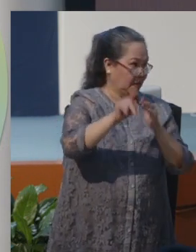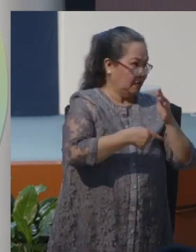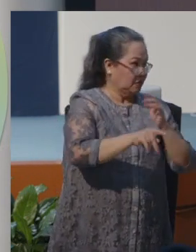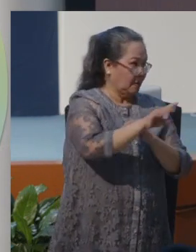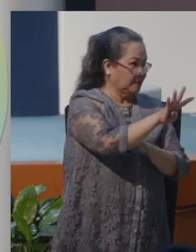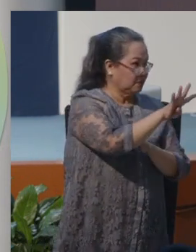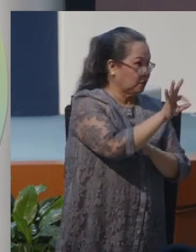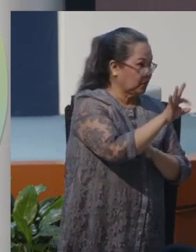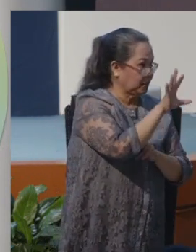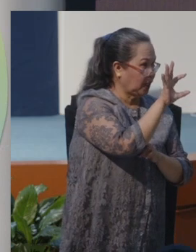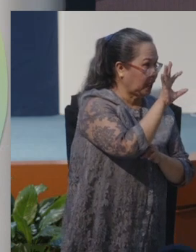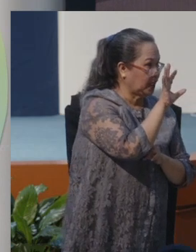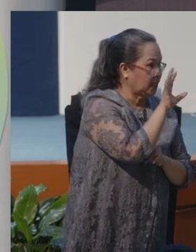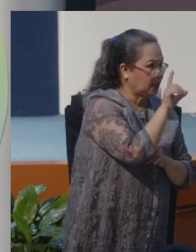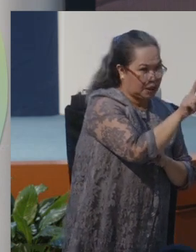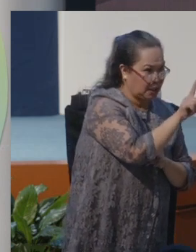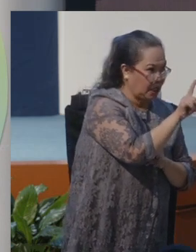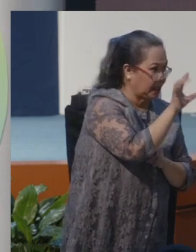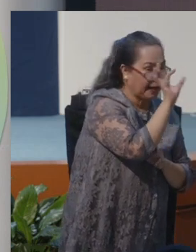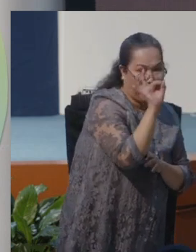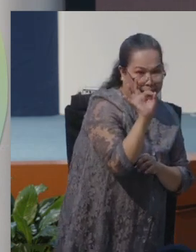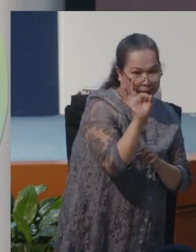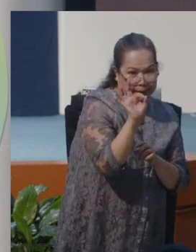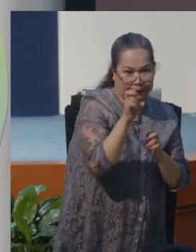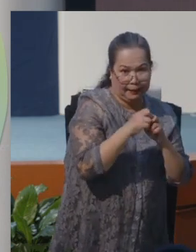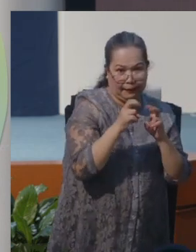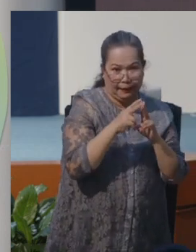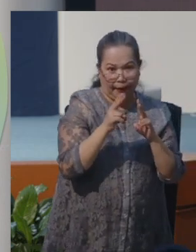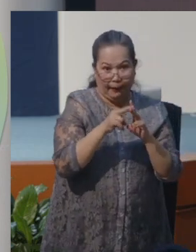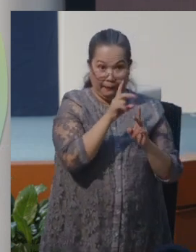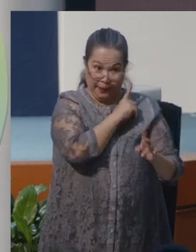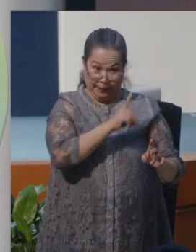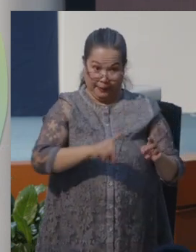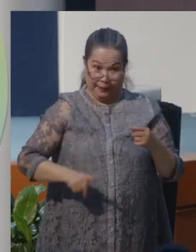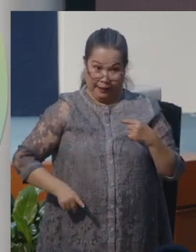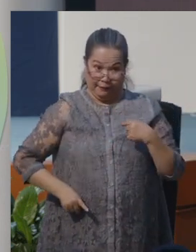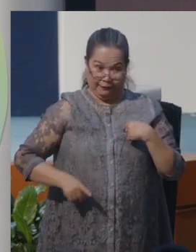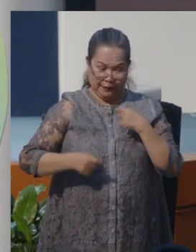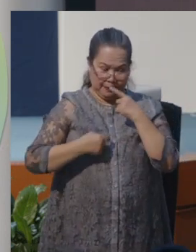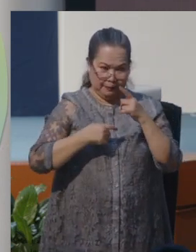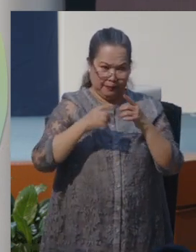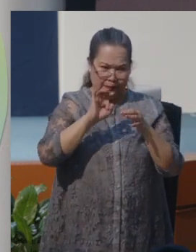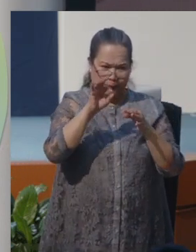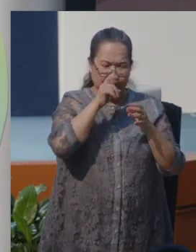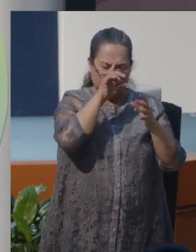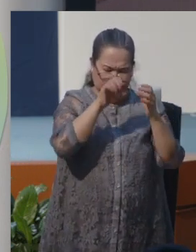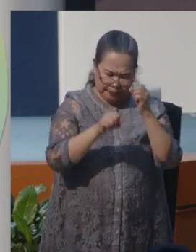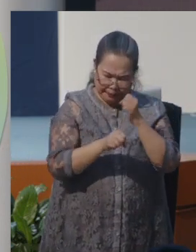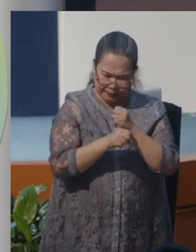41:9. Sabi ni David doon, even my close friend in whom I trusted,